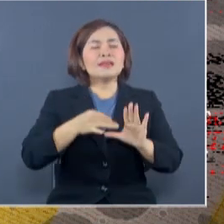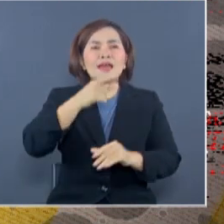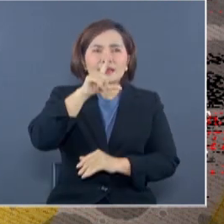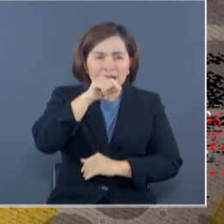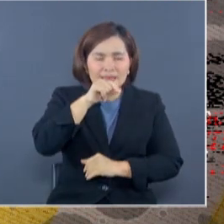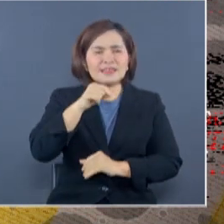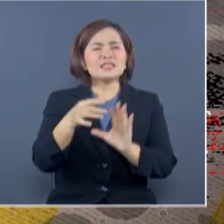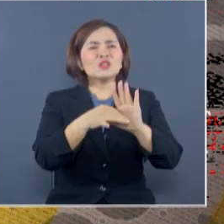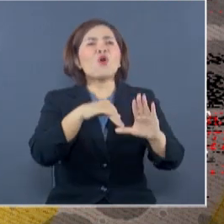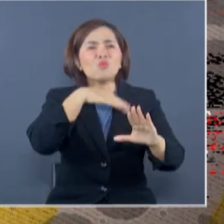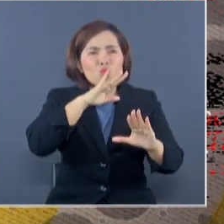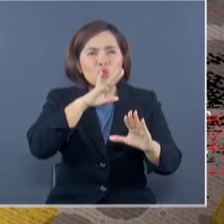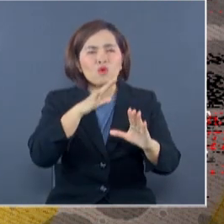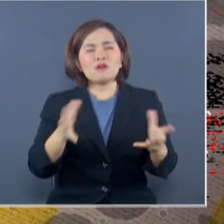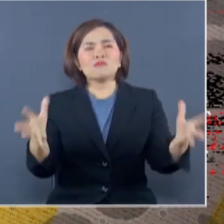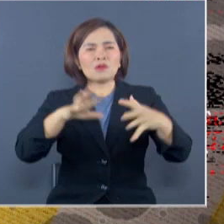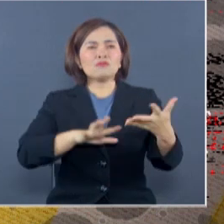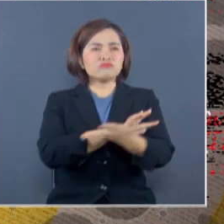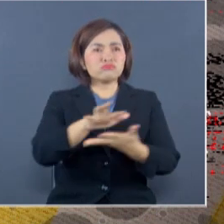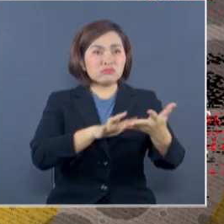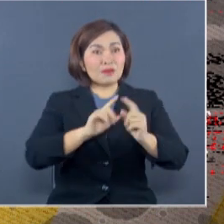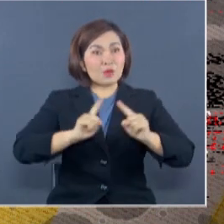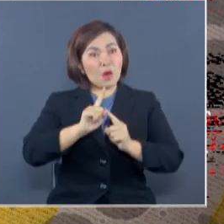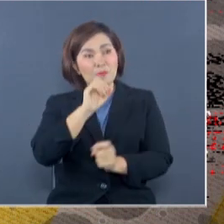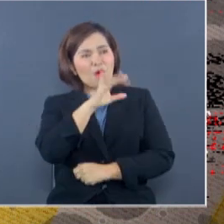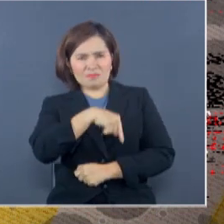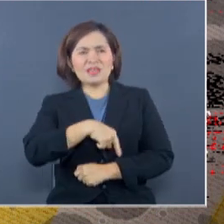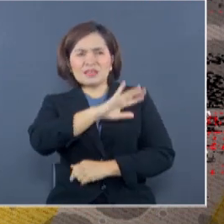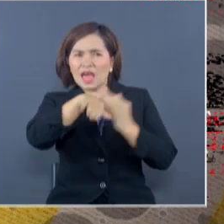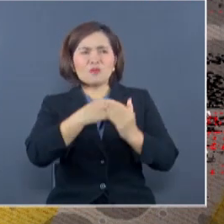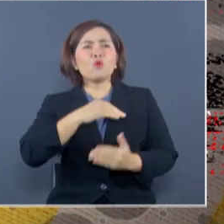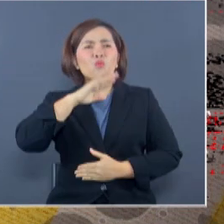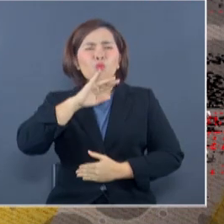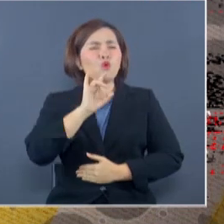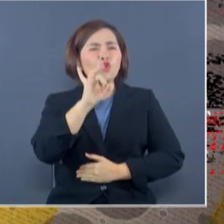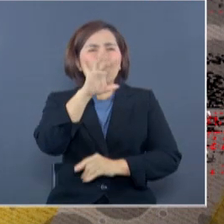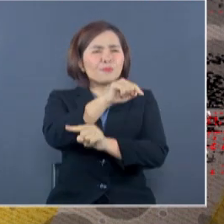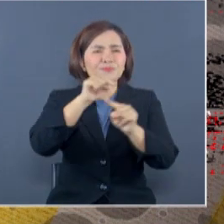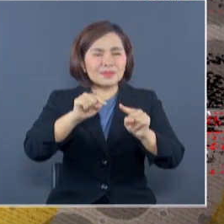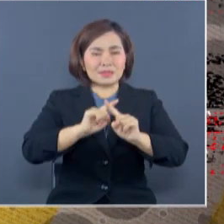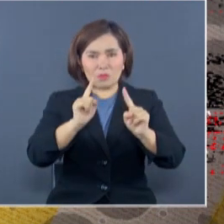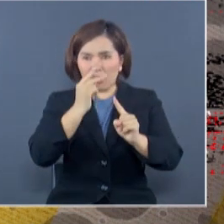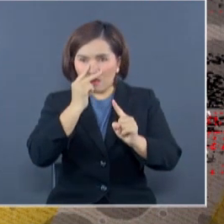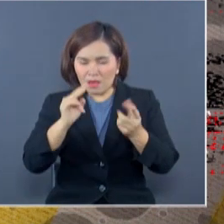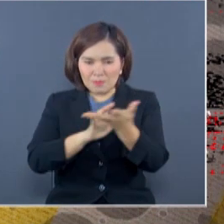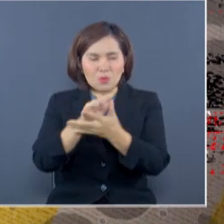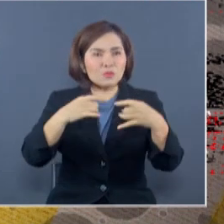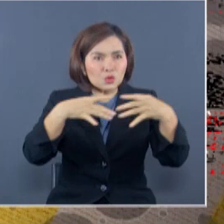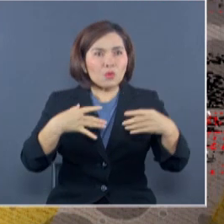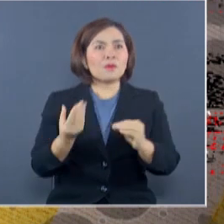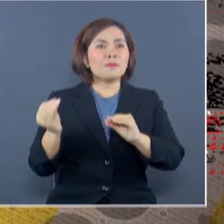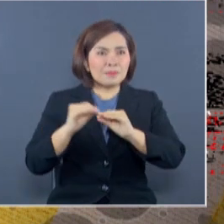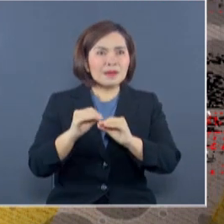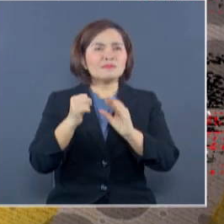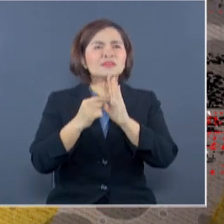สมกับเศษเนื้อหมู คือคุณโฆษณาว่าเป็นเนื้อหมูแท้แต่ใช้เศษหมูมาปนกับเนื้อไก ่ใช่แล้วใช้สารฟอกขาวอีกต่